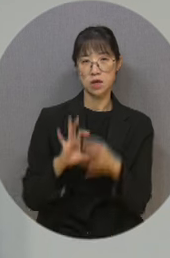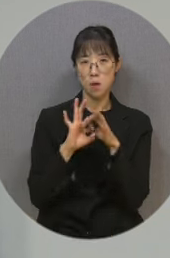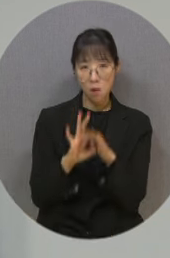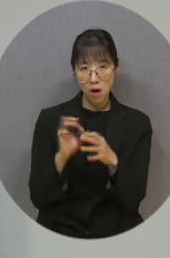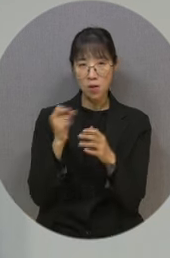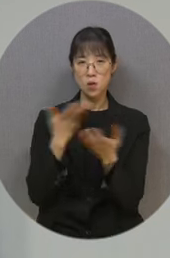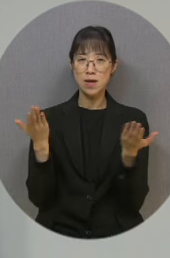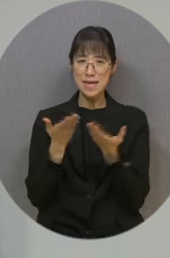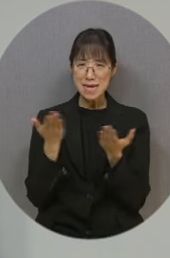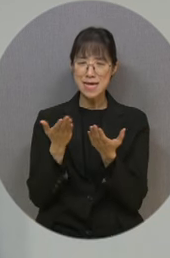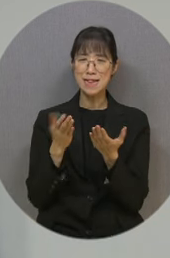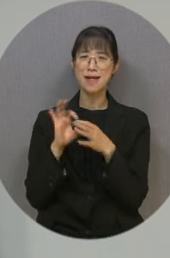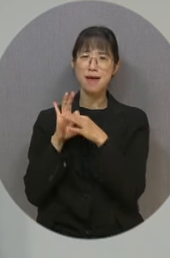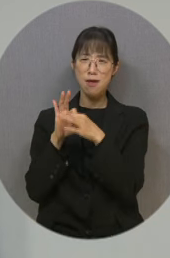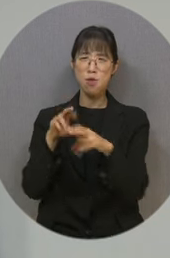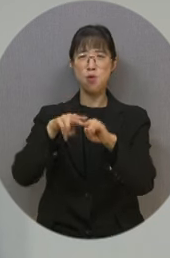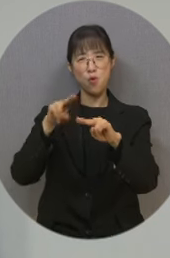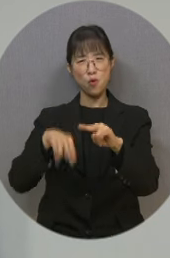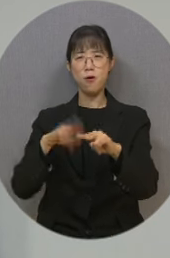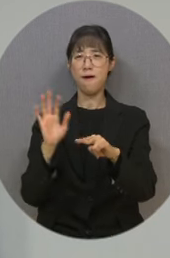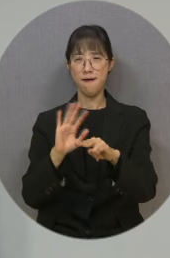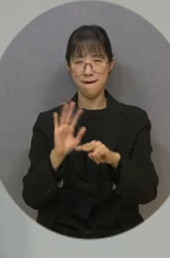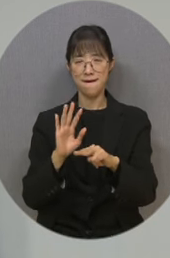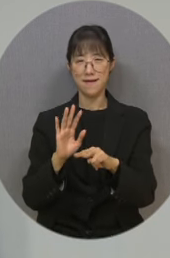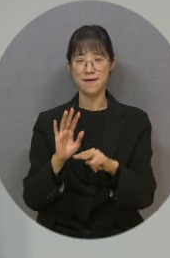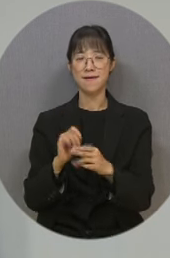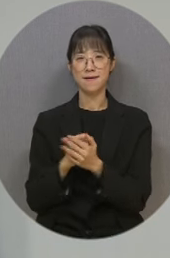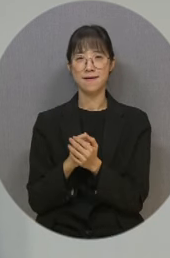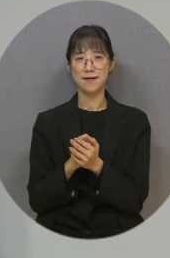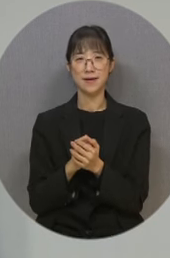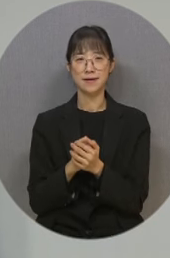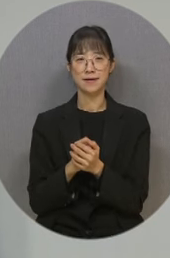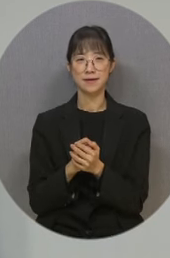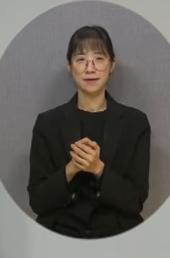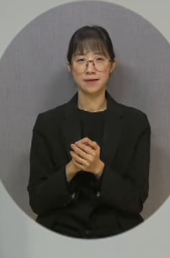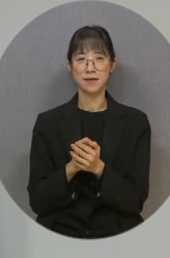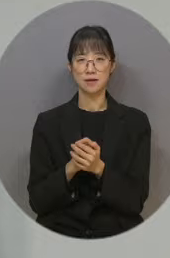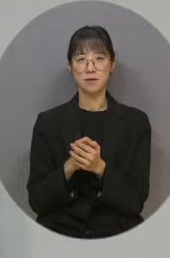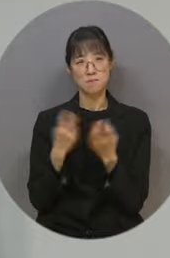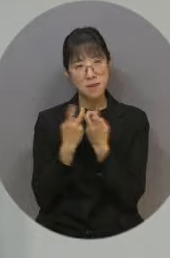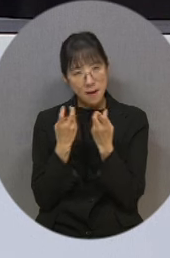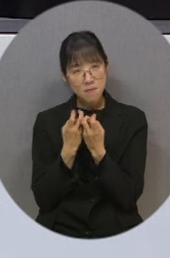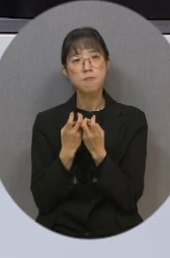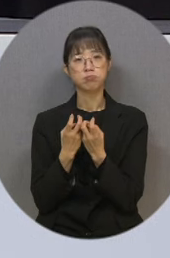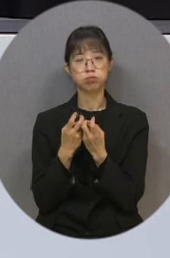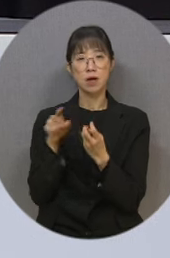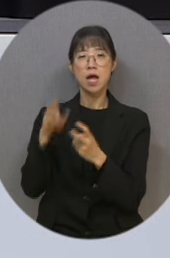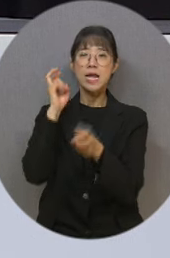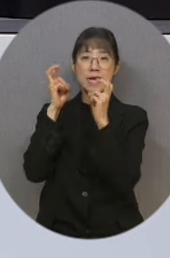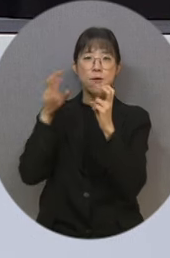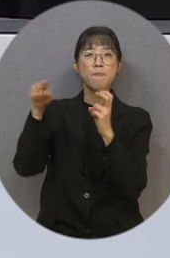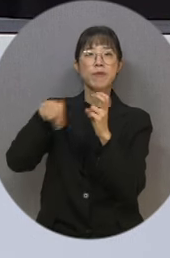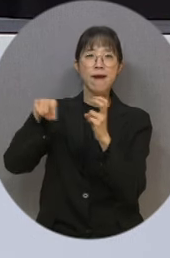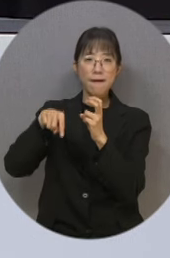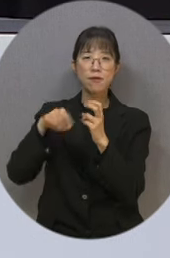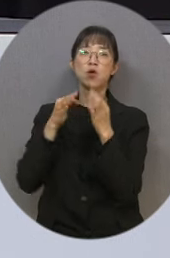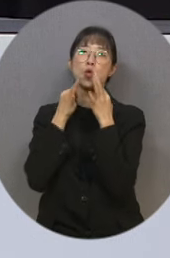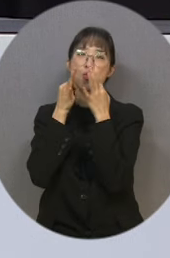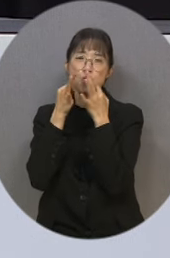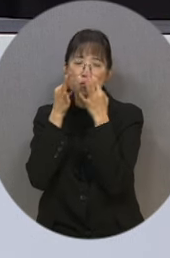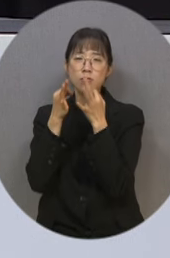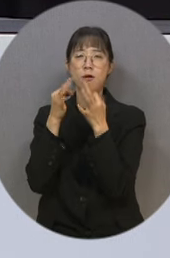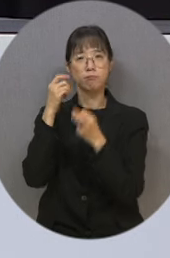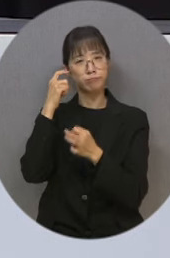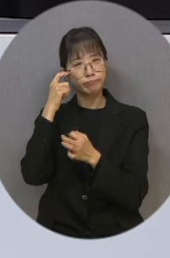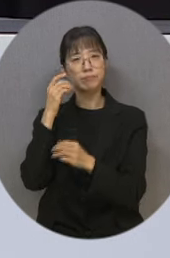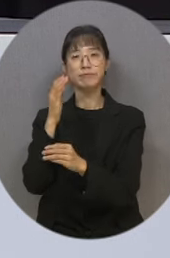또 일 일을 계속 할 수 있는 그런 뭐랄까요 그런 보안책을 기업 내에서 어 노력을 하고 또